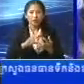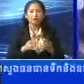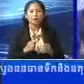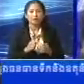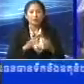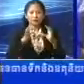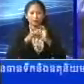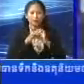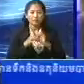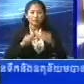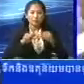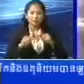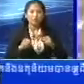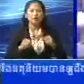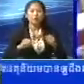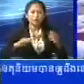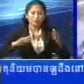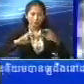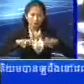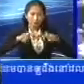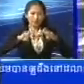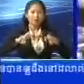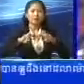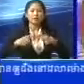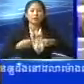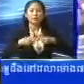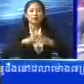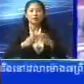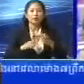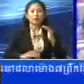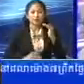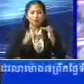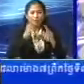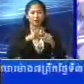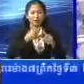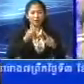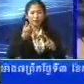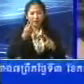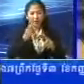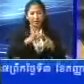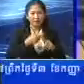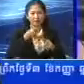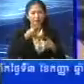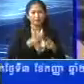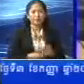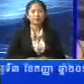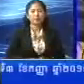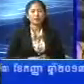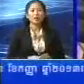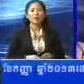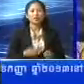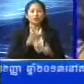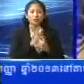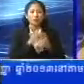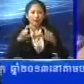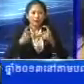ពាក់ព័ន្ធដើម្បីបន្តការសិក្សាស្រាវជ្រាវអំពីបញ្ហាដំឡើងប្រាក់ឈ្នួលជូនកម្មករនិយោជិតដោយទុកឲ្យគណៈ